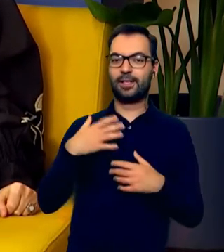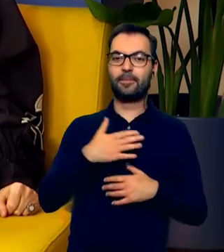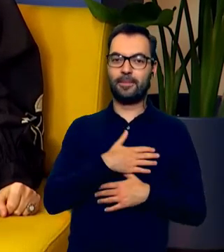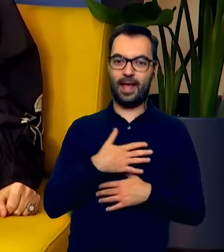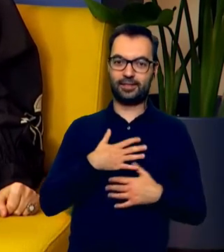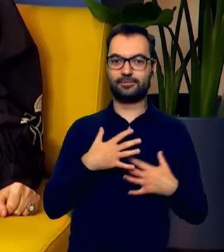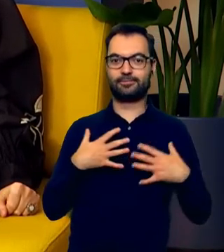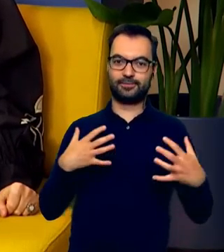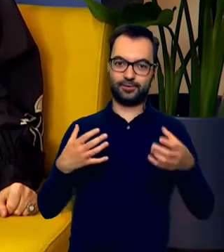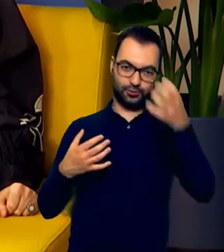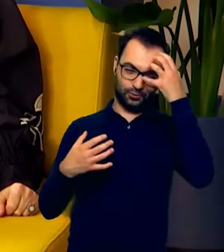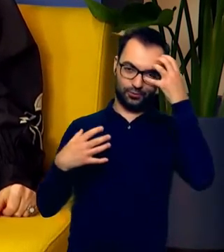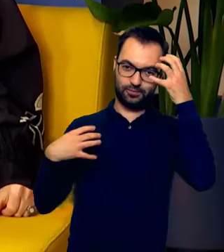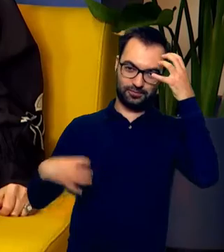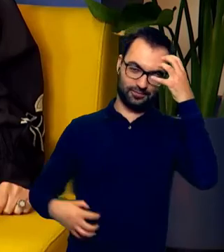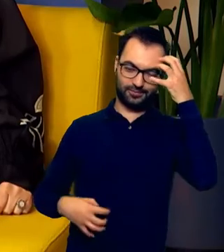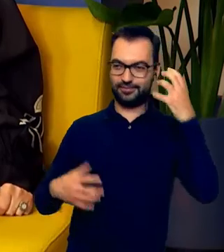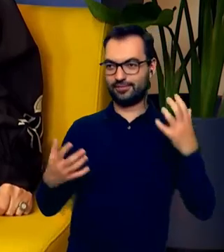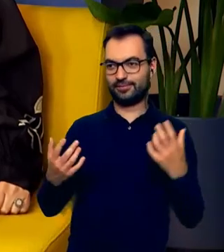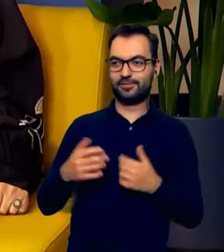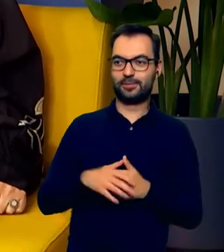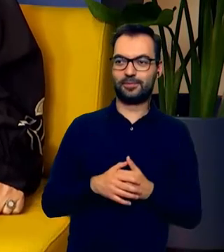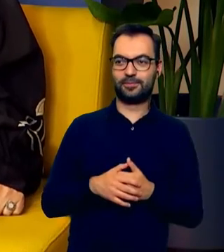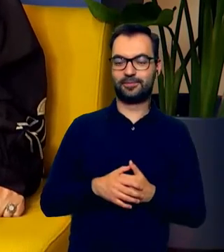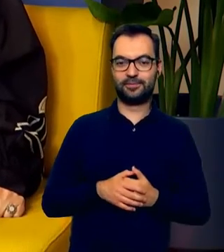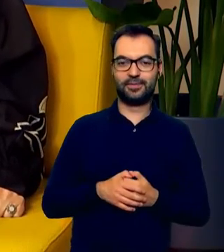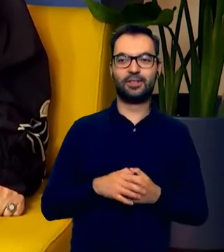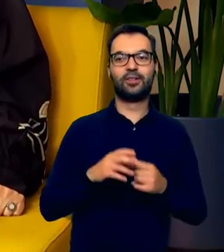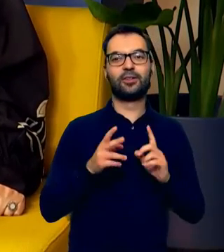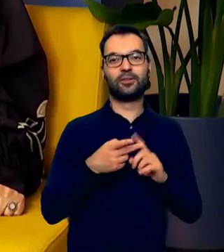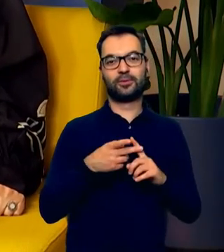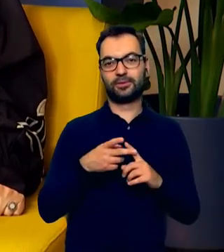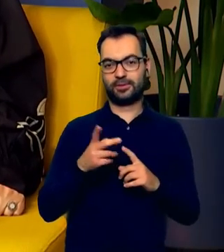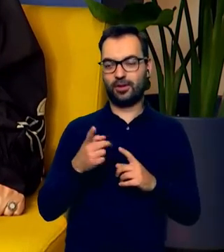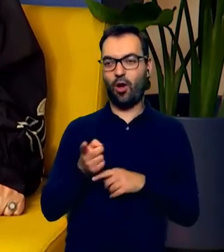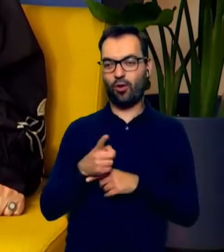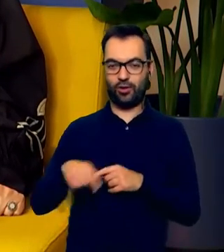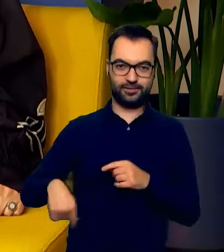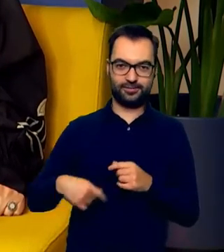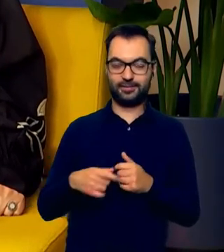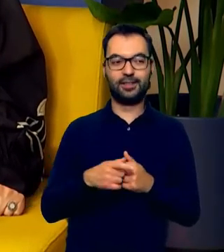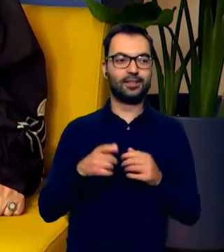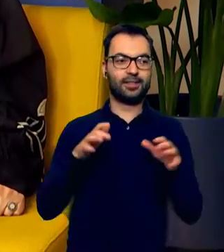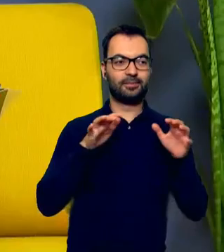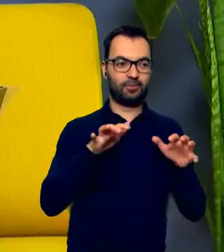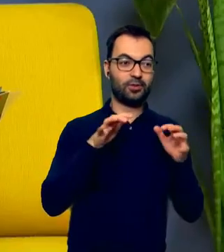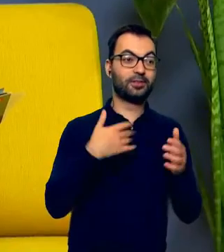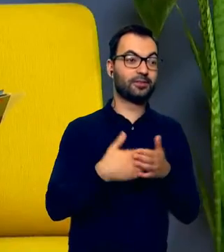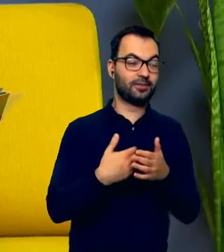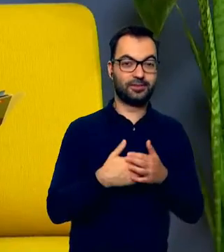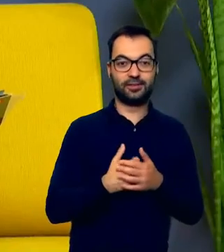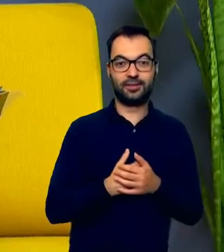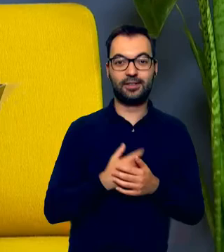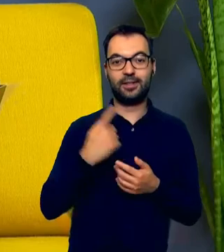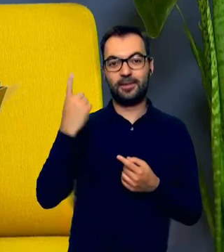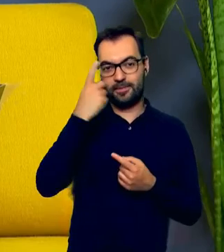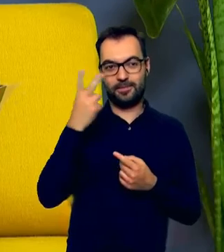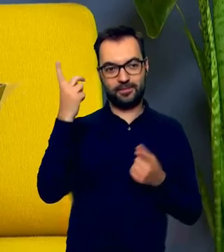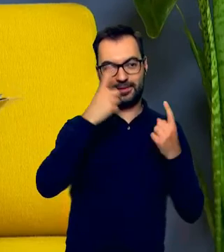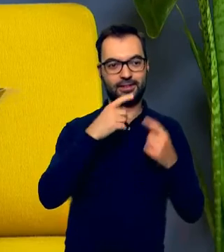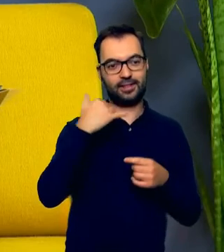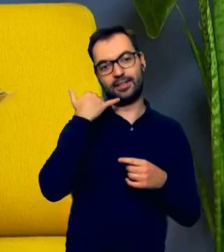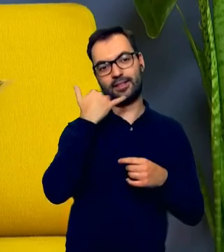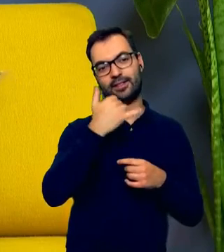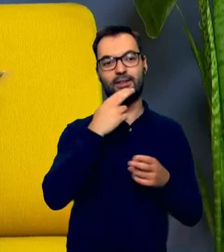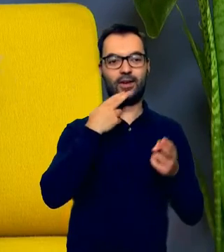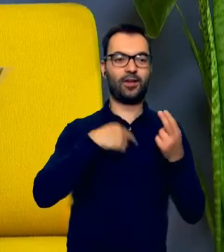ci lekarz zrobił tu na czole, bo no, ramka mu się omsknęła. A drugi zamiast ogona masz na tak. Przykład. Postraszyła was, ponieważ myślałyście, że dzwonicie